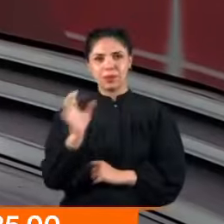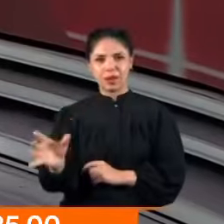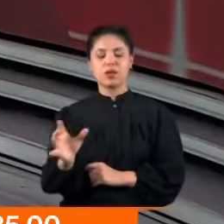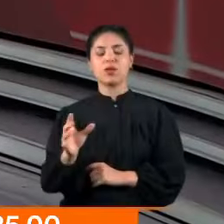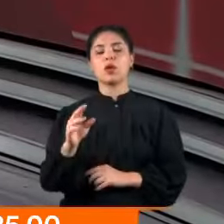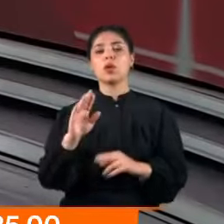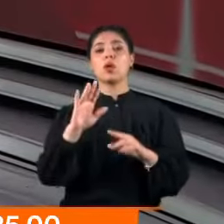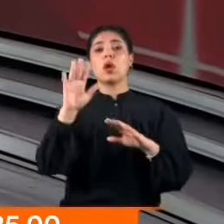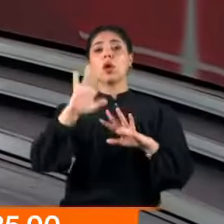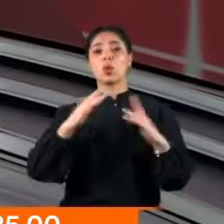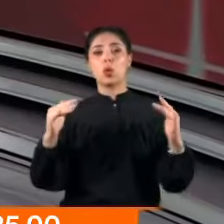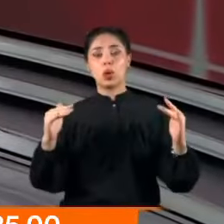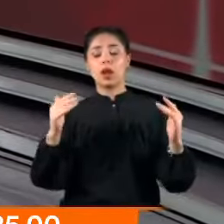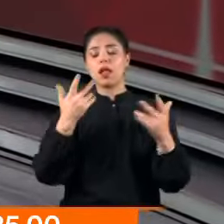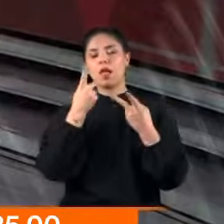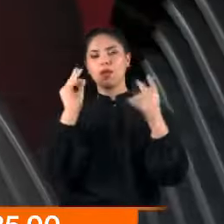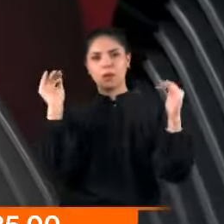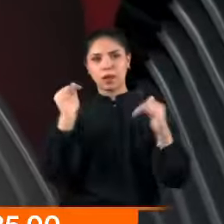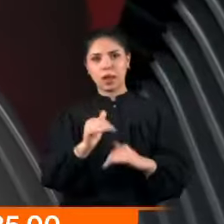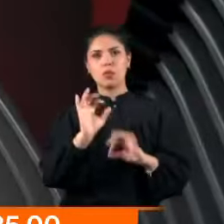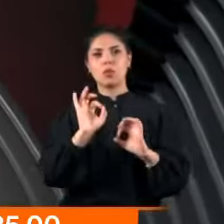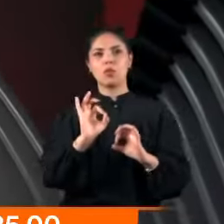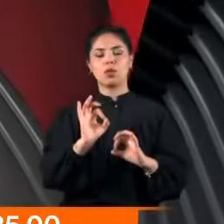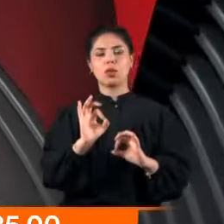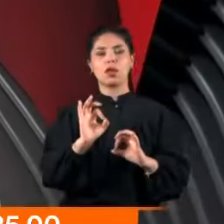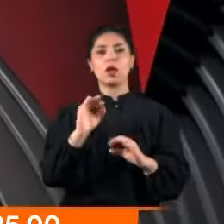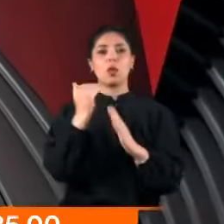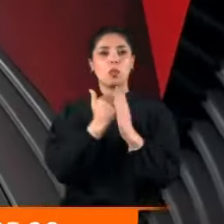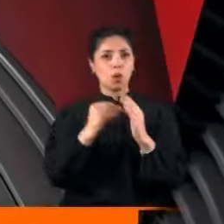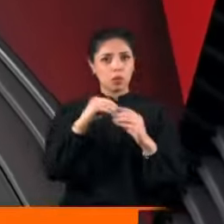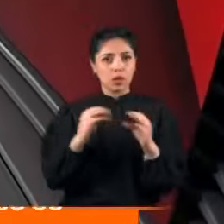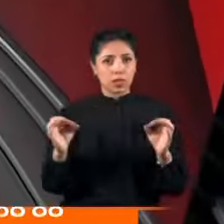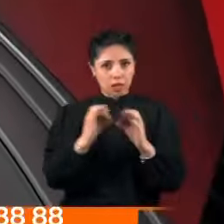külliyede yapılacak olan açıklamaları mutlaka ki eğer yayınımızın içerisine denk gelirse aktaracağız.